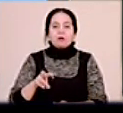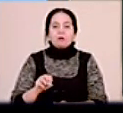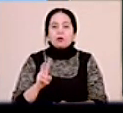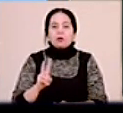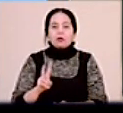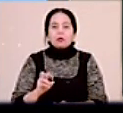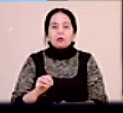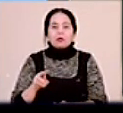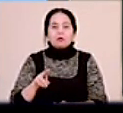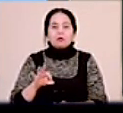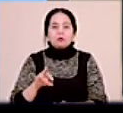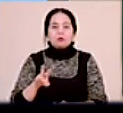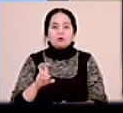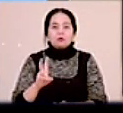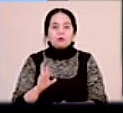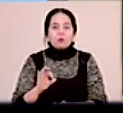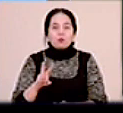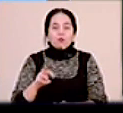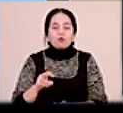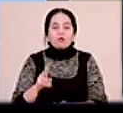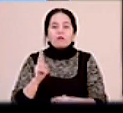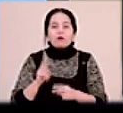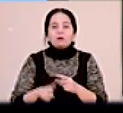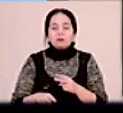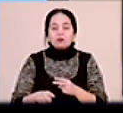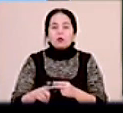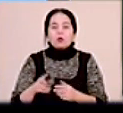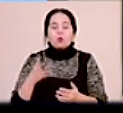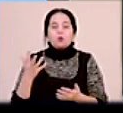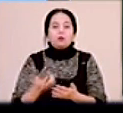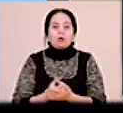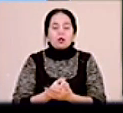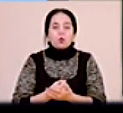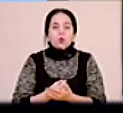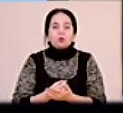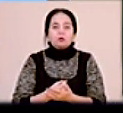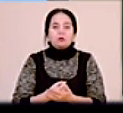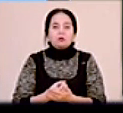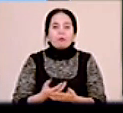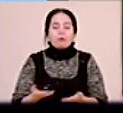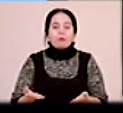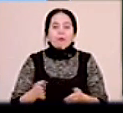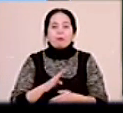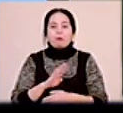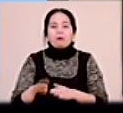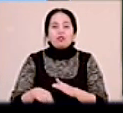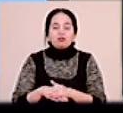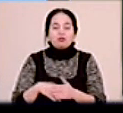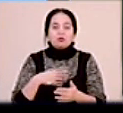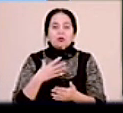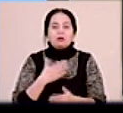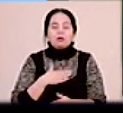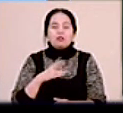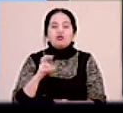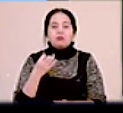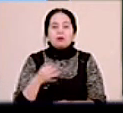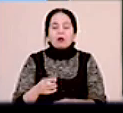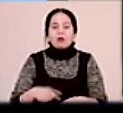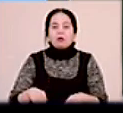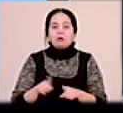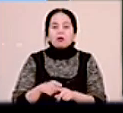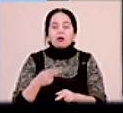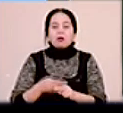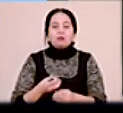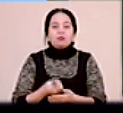Александру Македонскому, в конце концов, удалось покорить наш край. Однако это ему